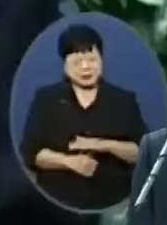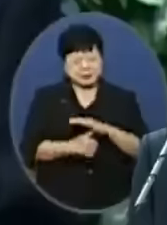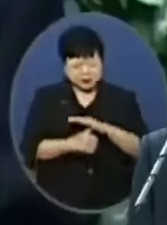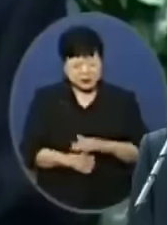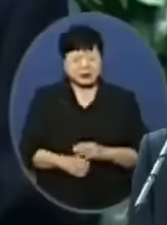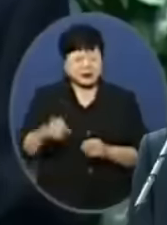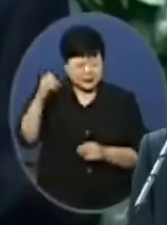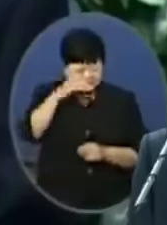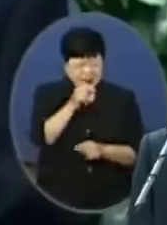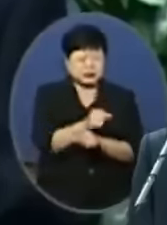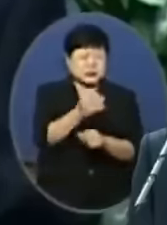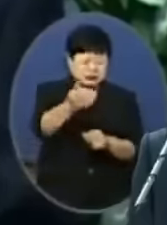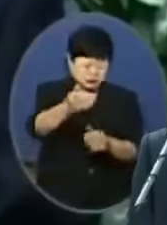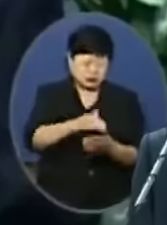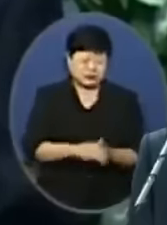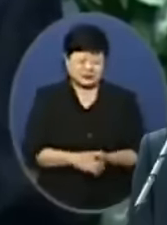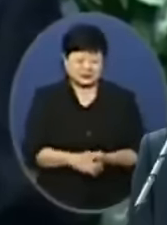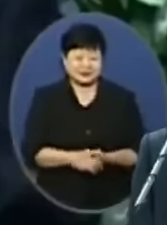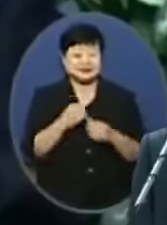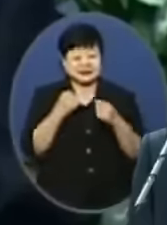그냥 용서해주고 사는 것입니다.